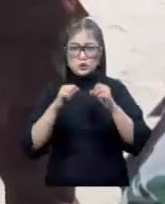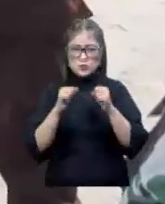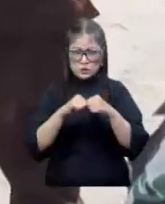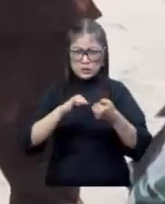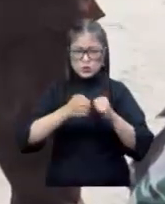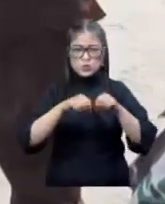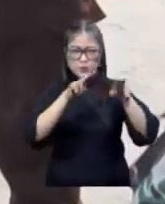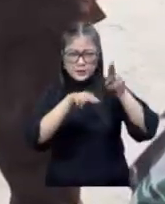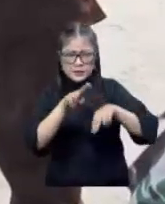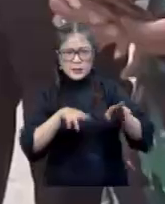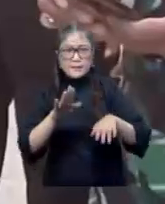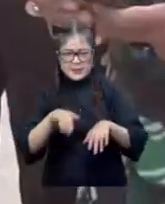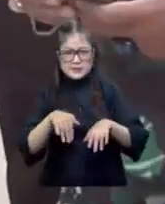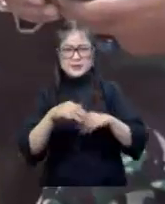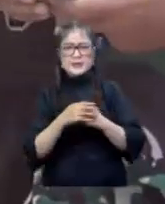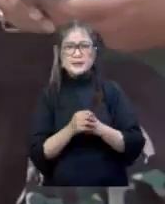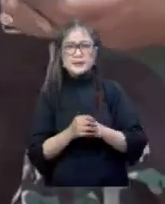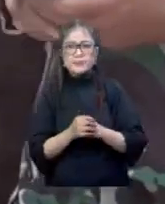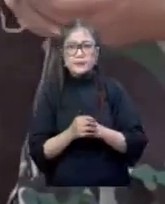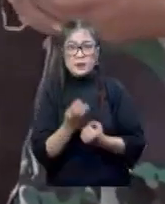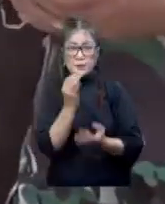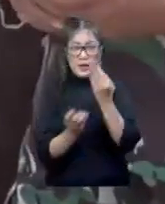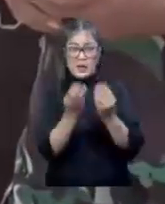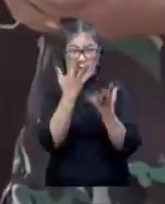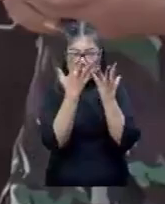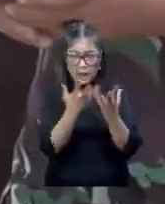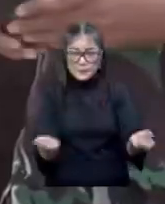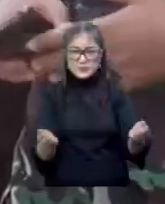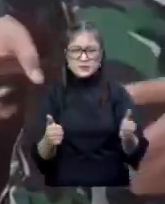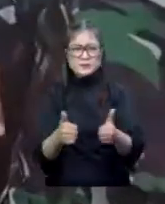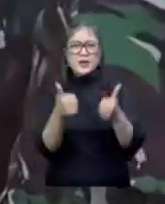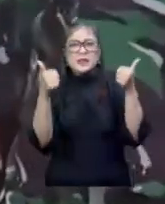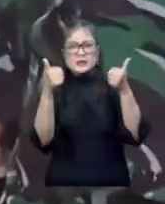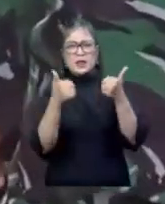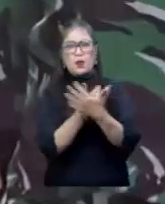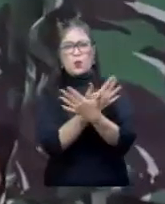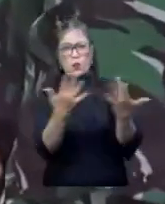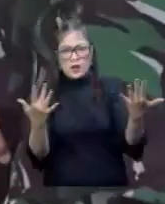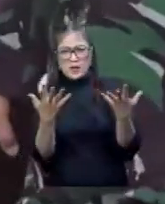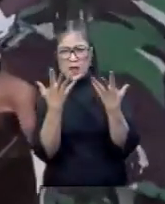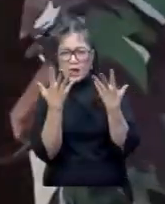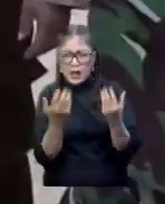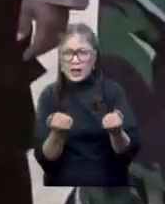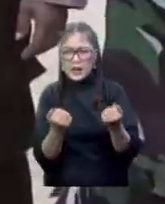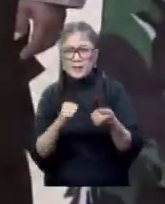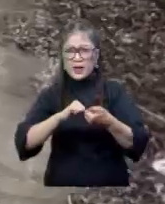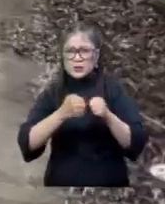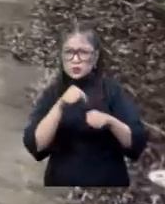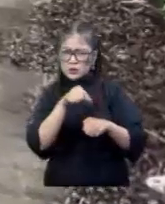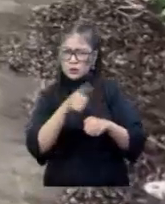Meskipun kebakaran ini berhasil dipadamkan, warga berharap kasus ini diusut tuntas agar peristiwa serupa tak kembali terulang.